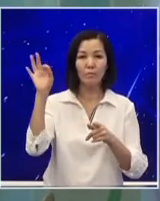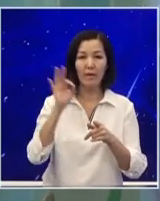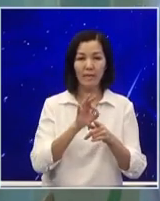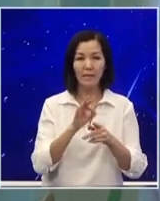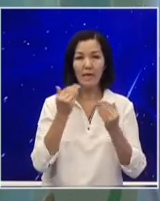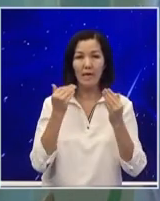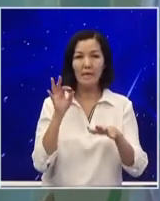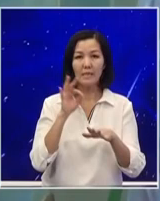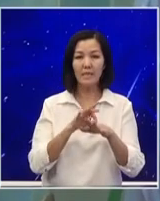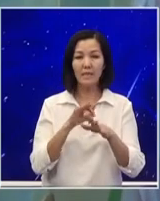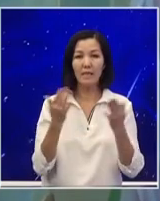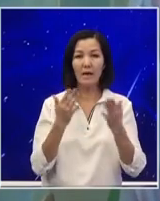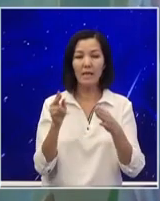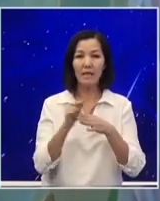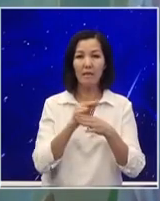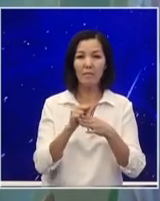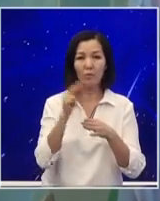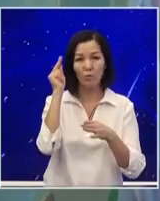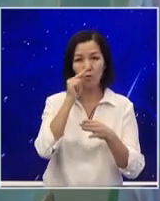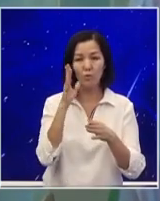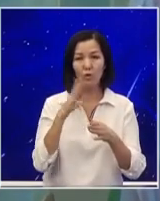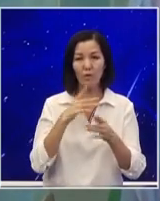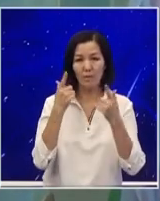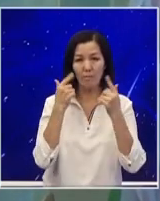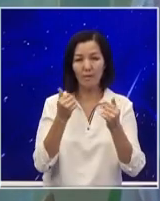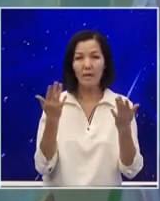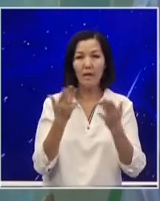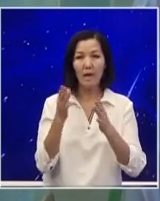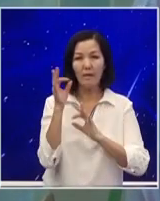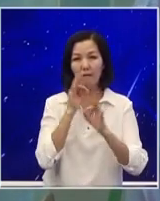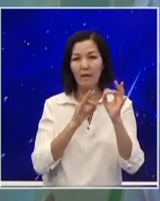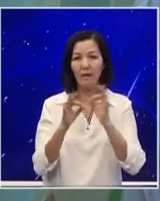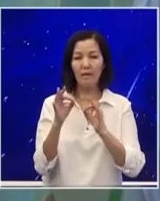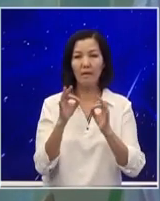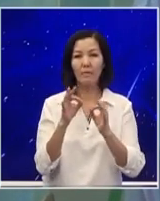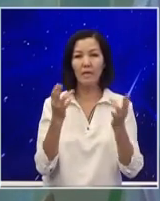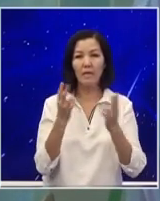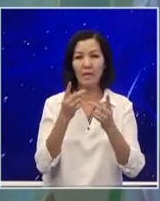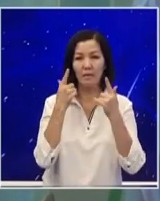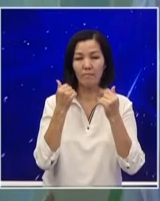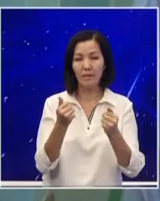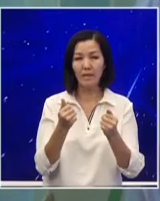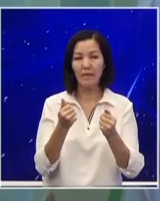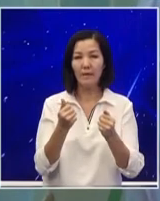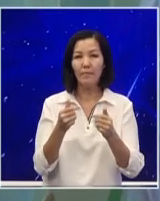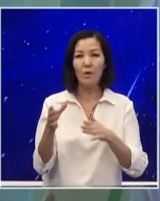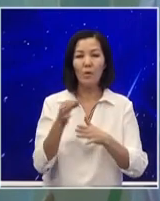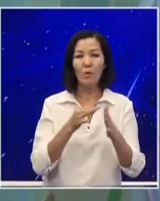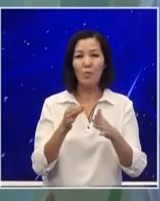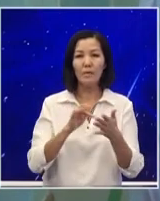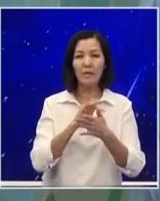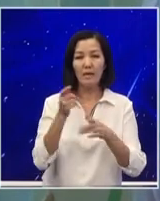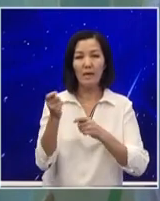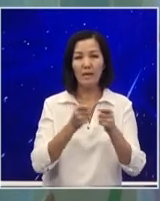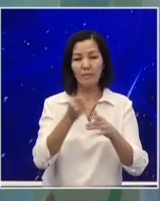бұл үндетті қалай емдеудің жолын үйрендік. Сонда яқы қандай дәрі-дәрмек пайдалануды білдік. Бұл ретте облыс және қала